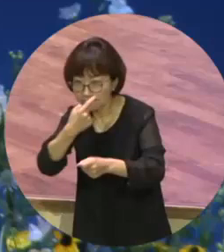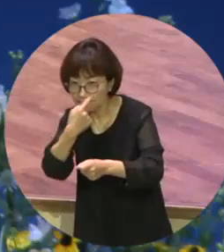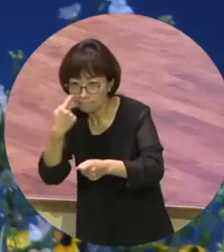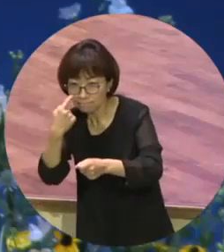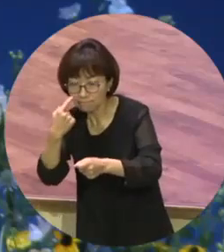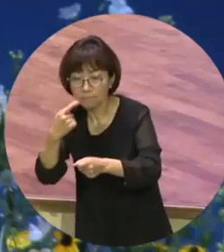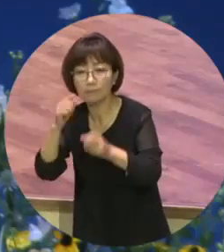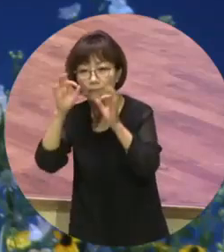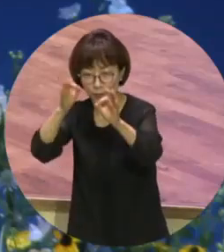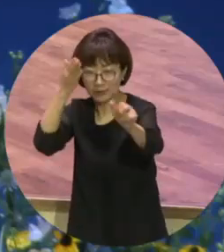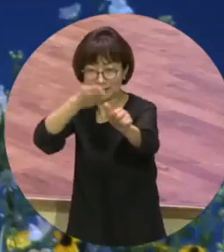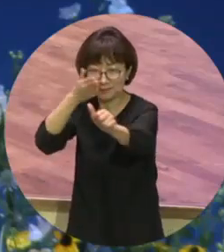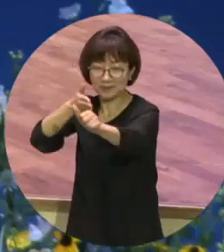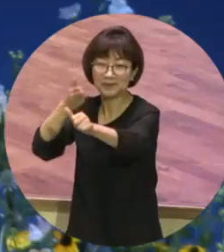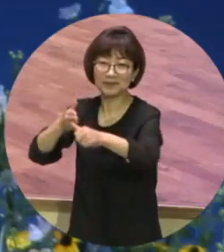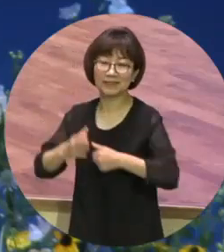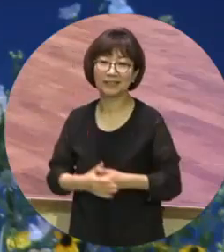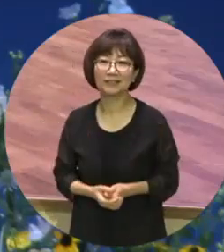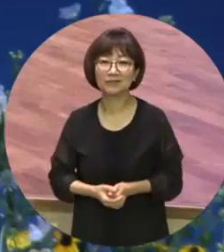모릅니까?